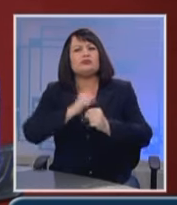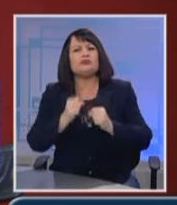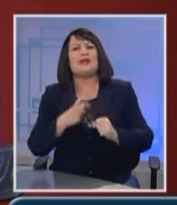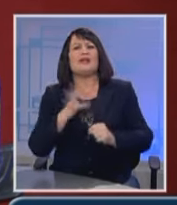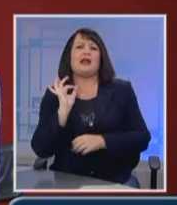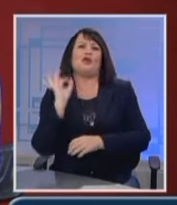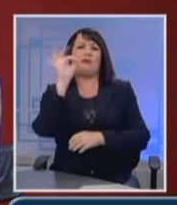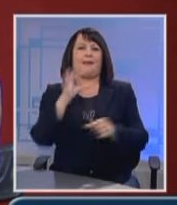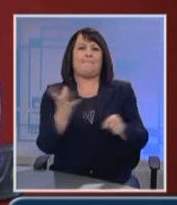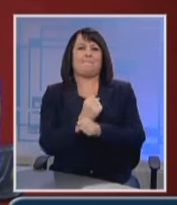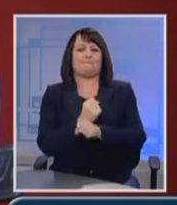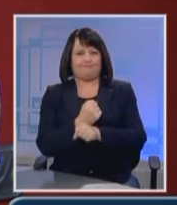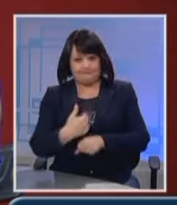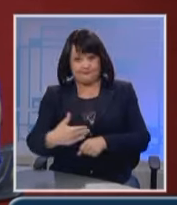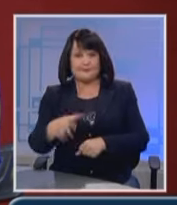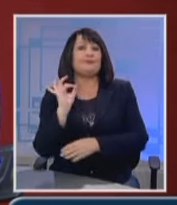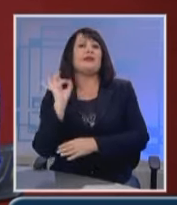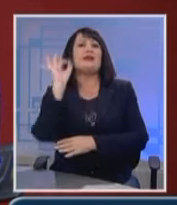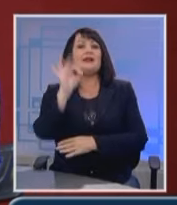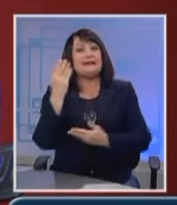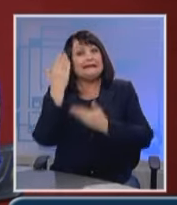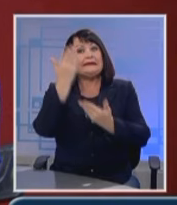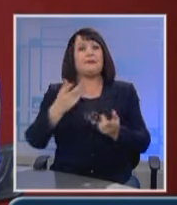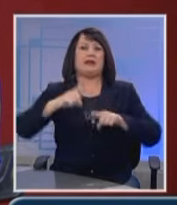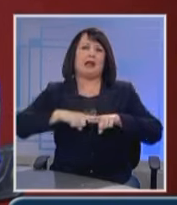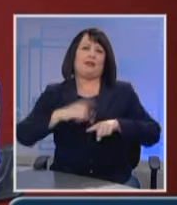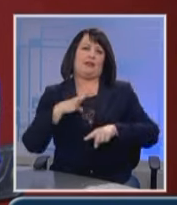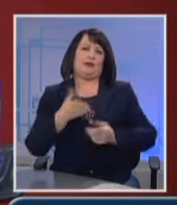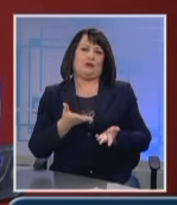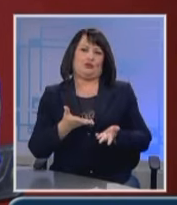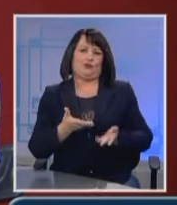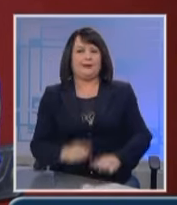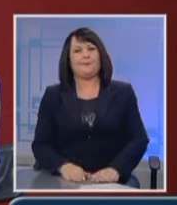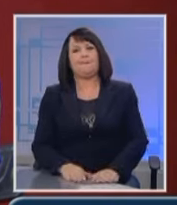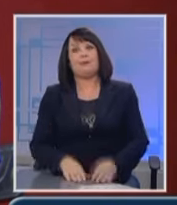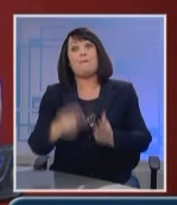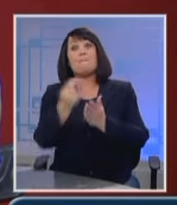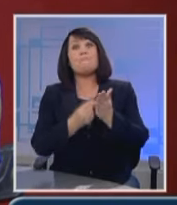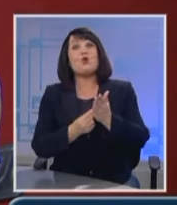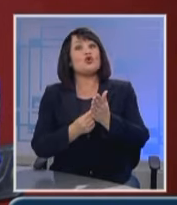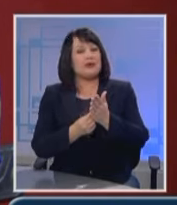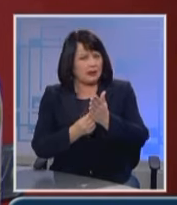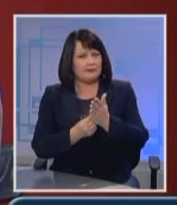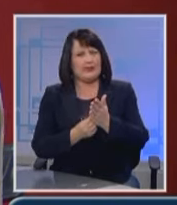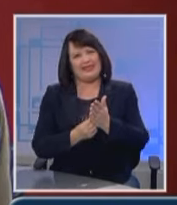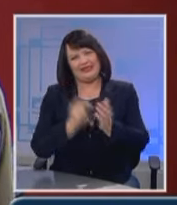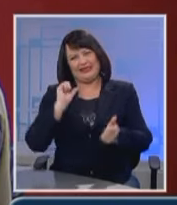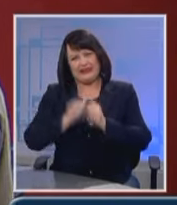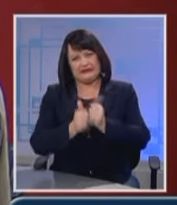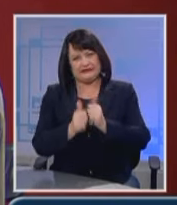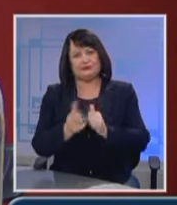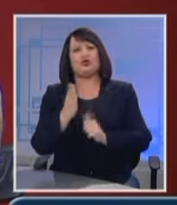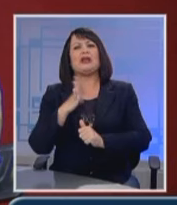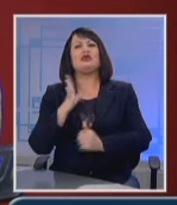επίτευξη της επιτυχίας με σκοπό να τιμήσουμε τη χώρα μας. Ο πρωταθλητισμός των ατόμων με αναπηρία απαιτεί την